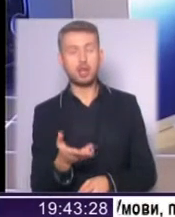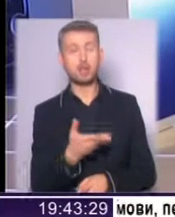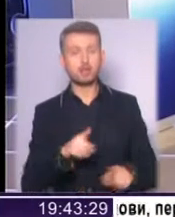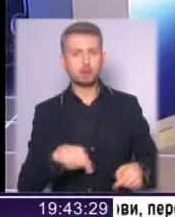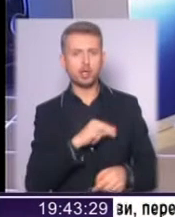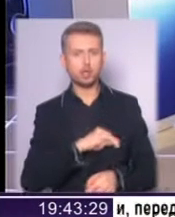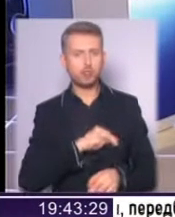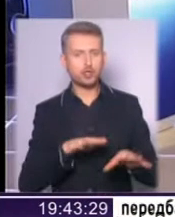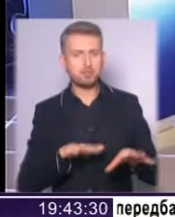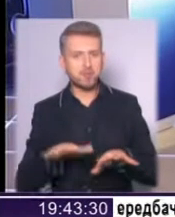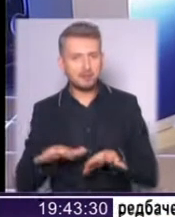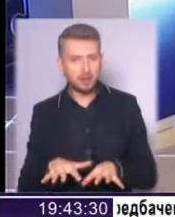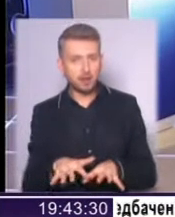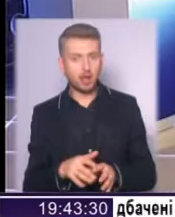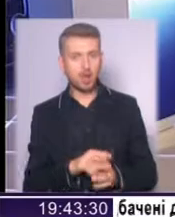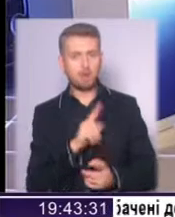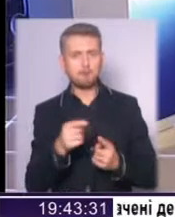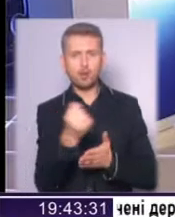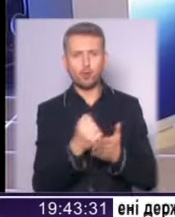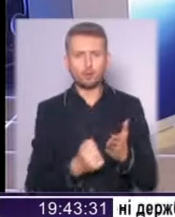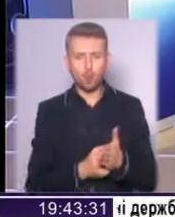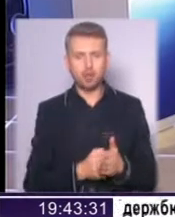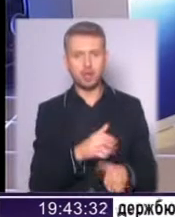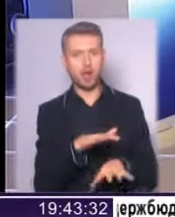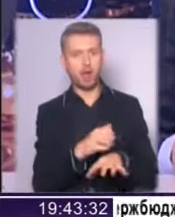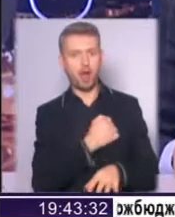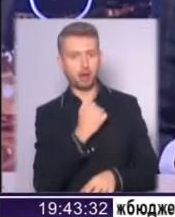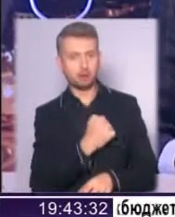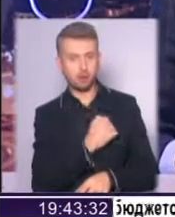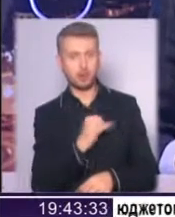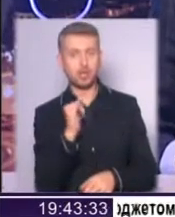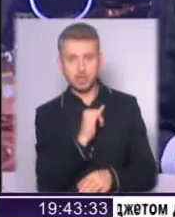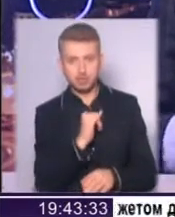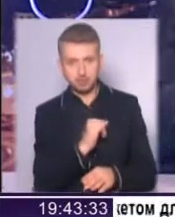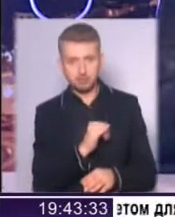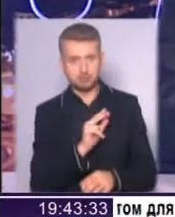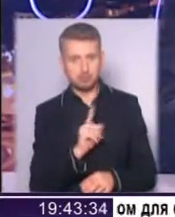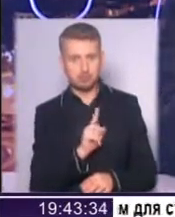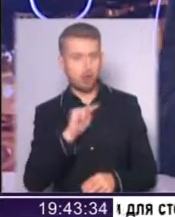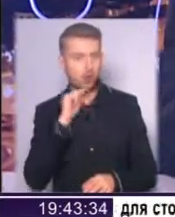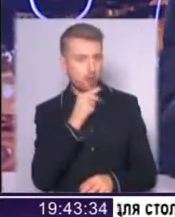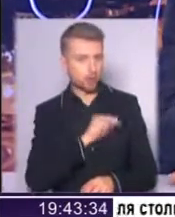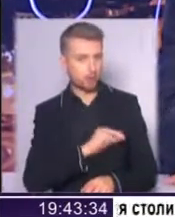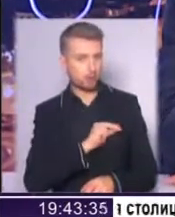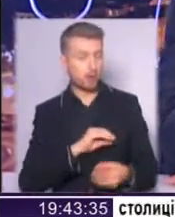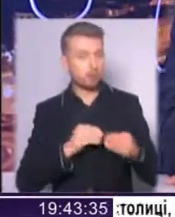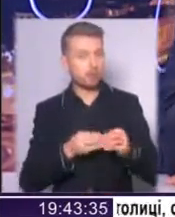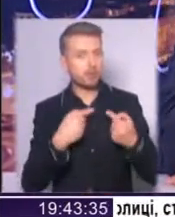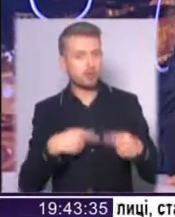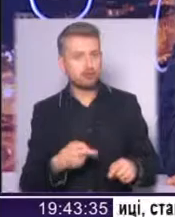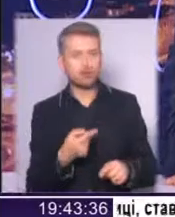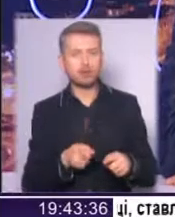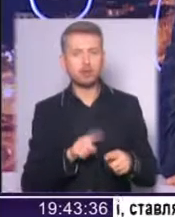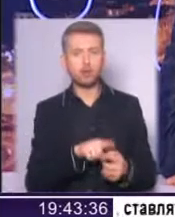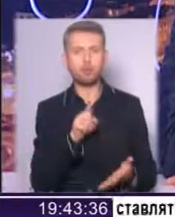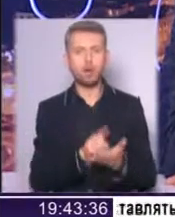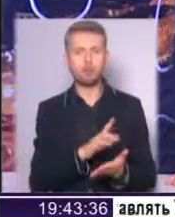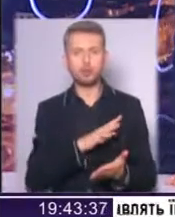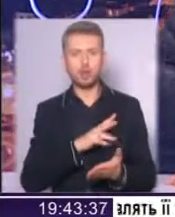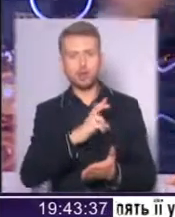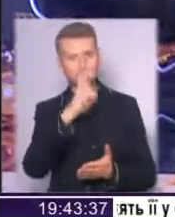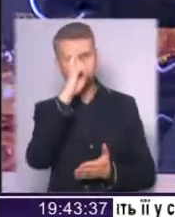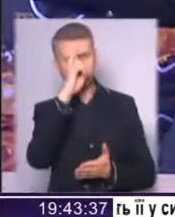розумієте? Наша зброя одна з найкращих в світі. Ми входили в дев'ятку, в дев'яте місце займали по експорту. І ми сьогодні в цей час могли би повністю